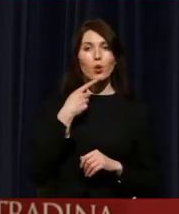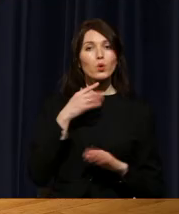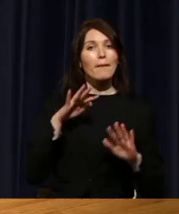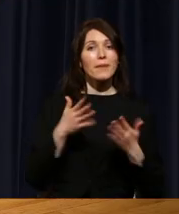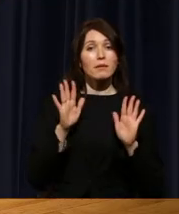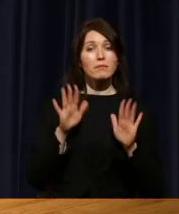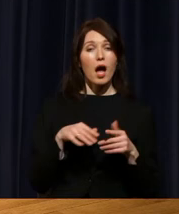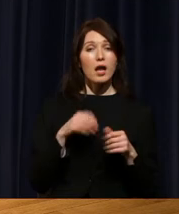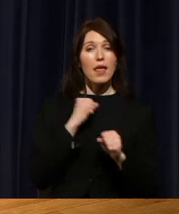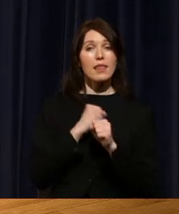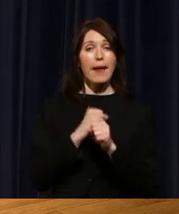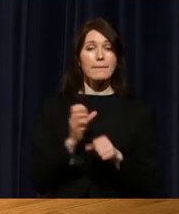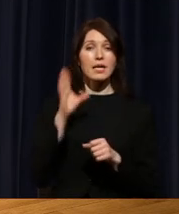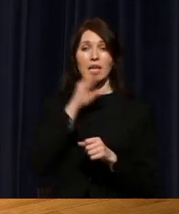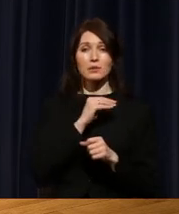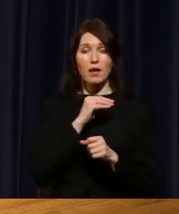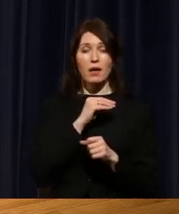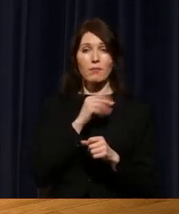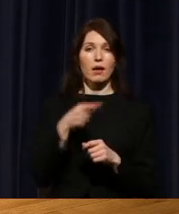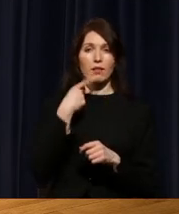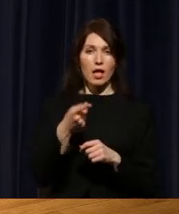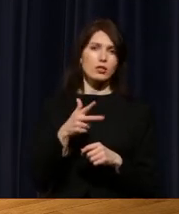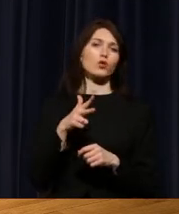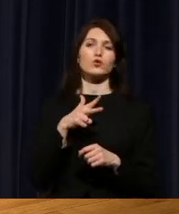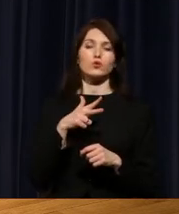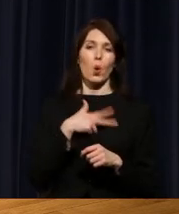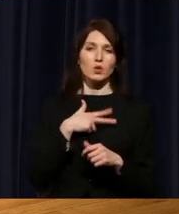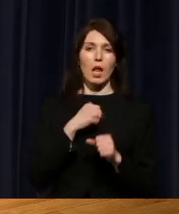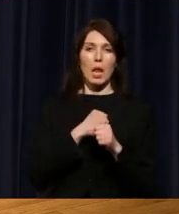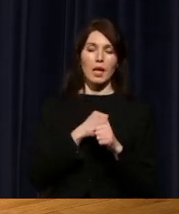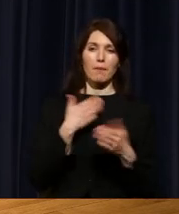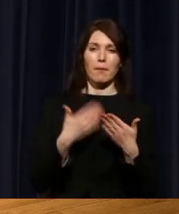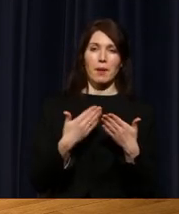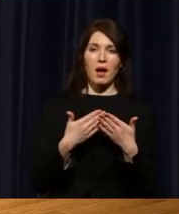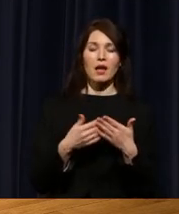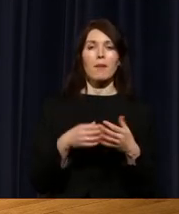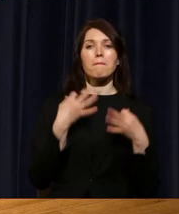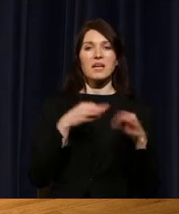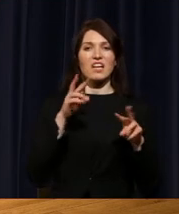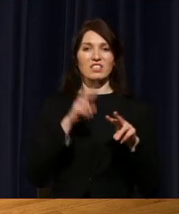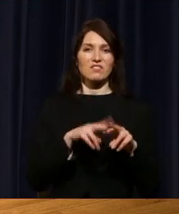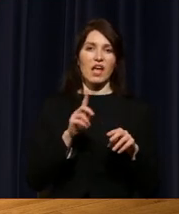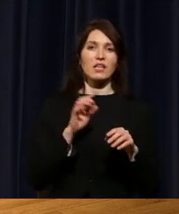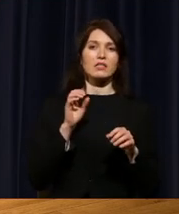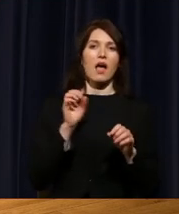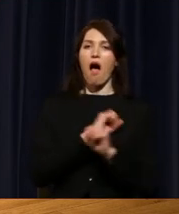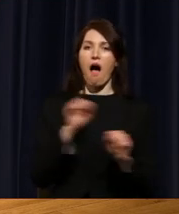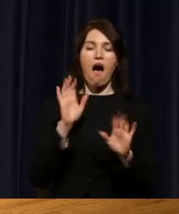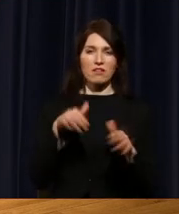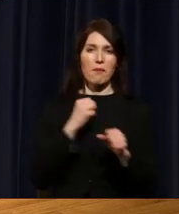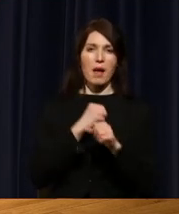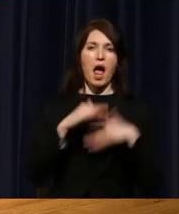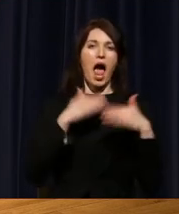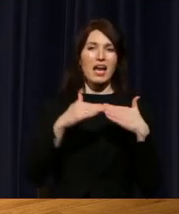savukārt par darba iespējām, nu, redz, teicu, sociālā darbā, tur, piemēram, vakants, tur pa karjeru var ātri kāpt, es